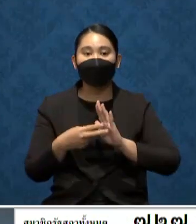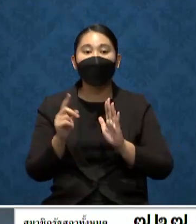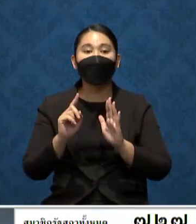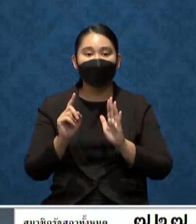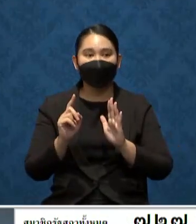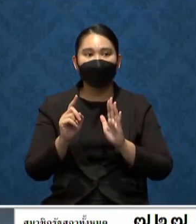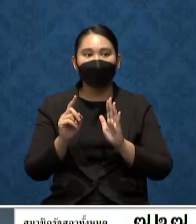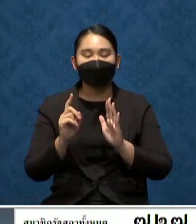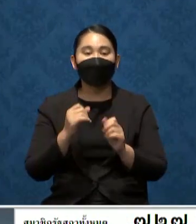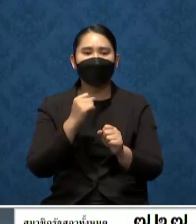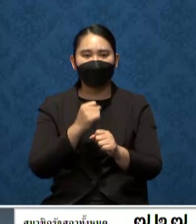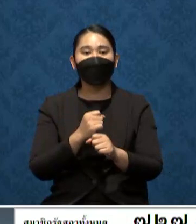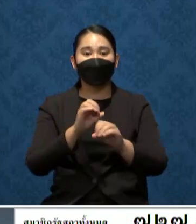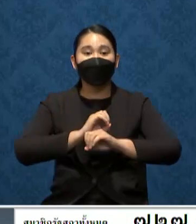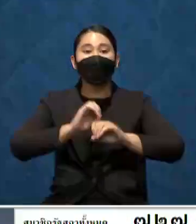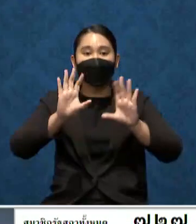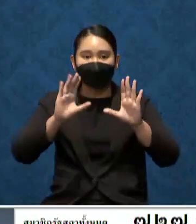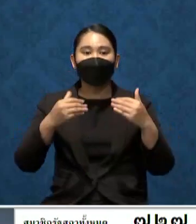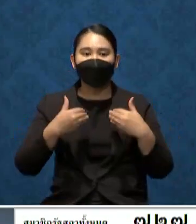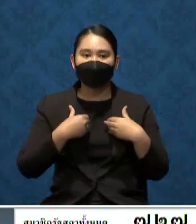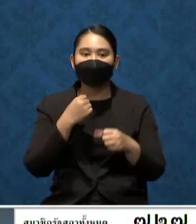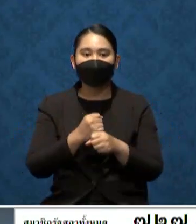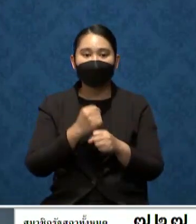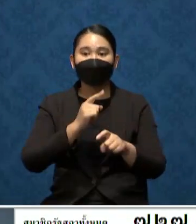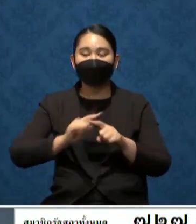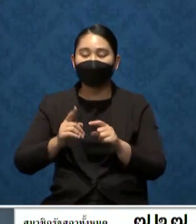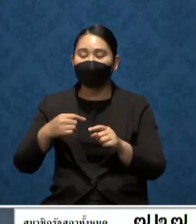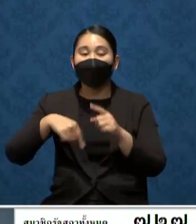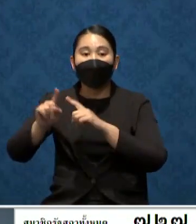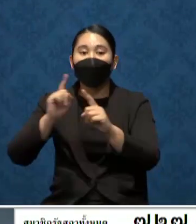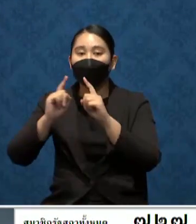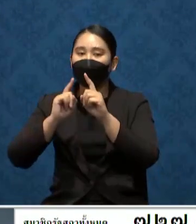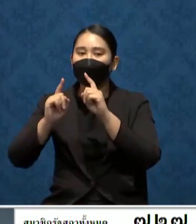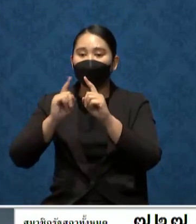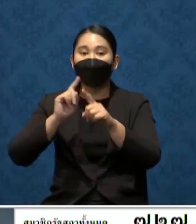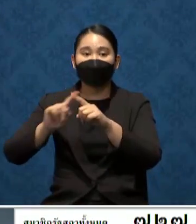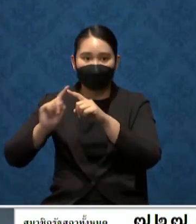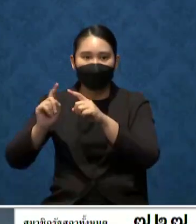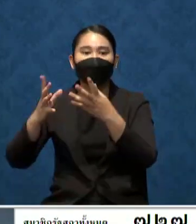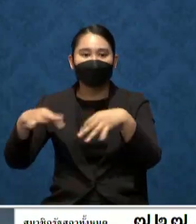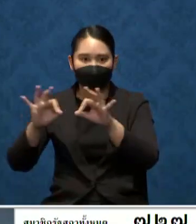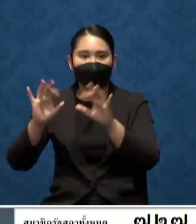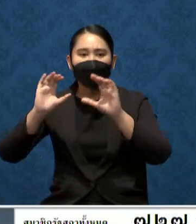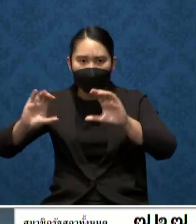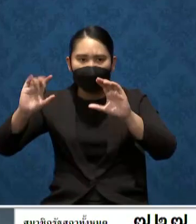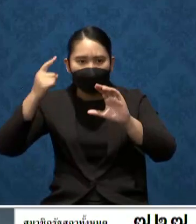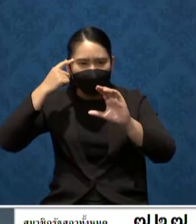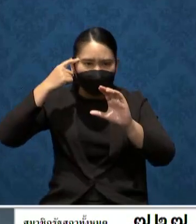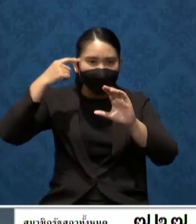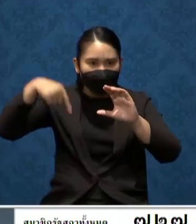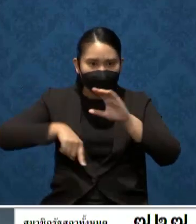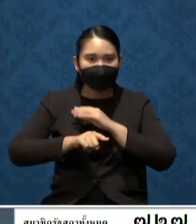มันจะมีความชัดเจนว่าอย่างไรก็ตามเนี่ยจะไปเจรจาอย่างไรก็ตามรัฐบาลต้องมาขอความเห็นช